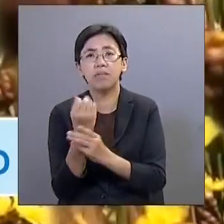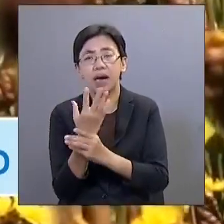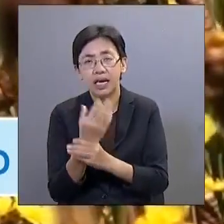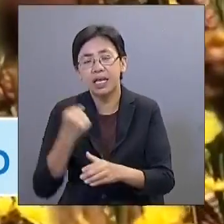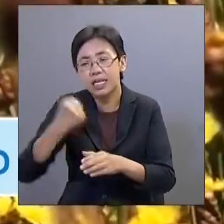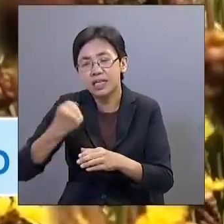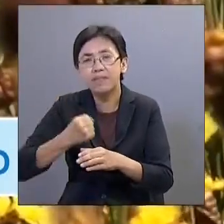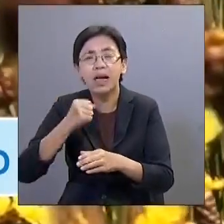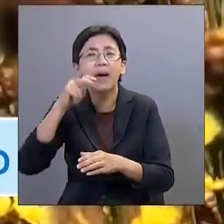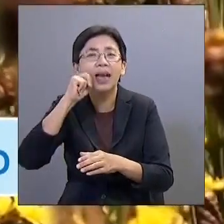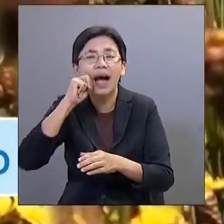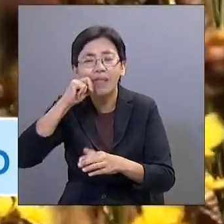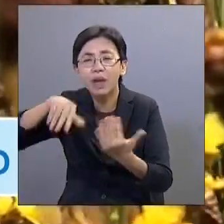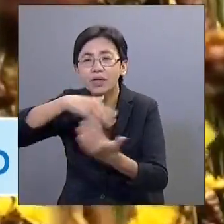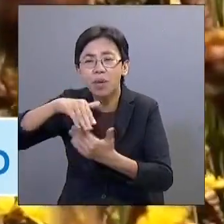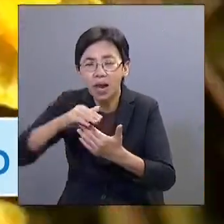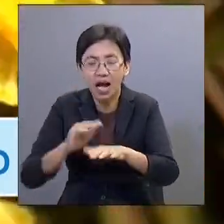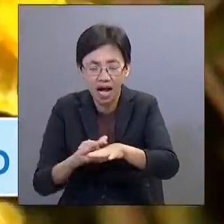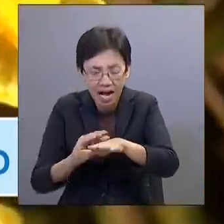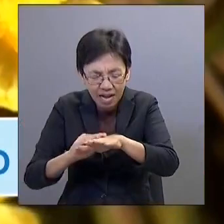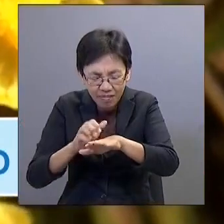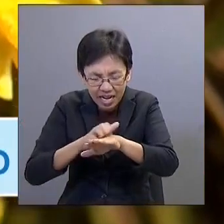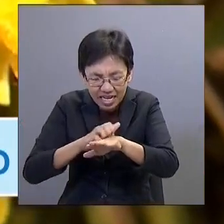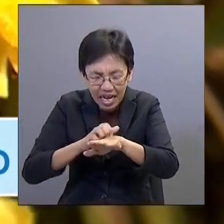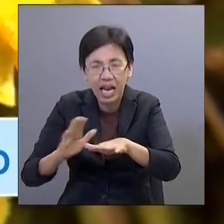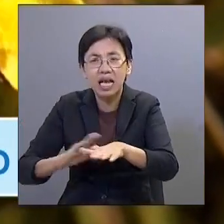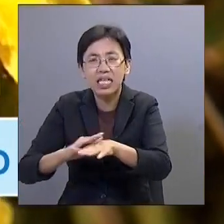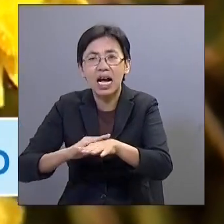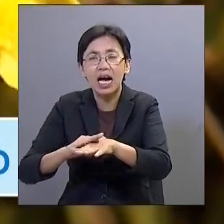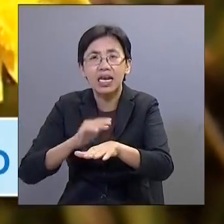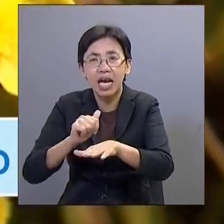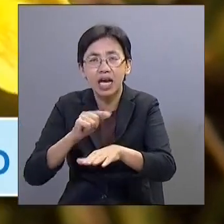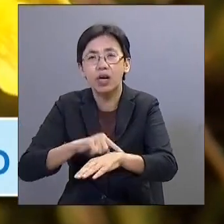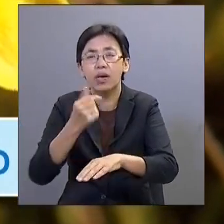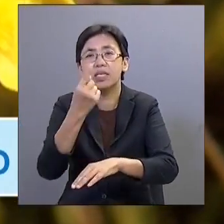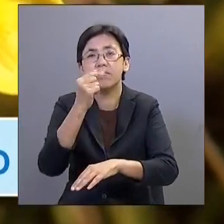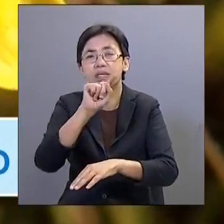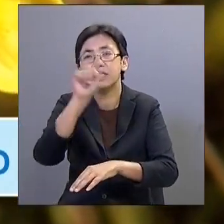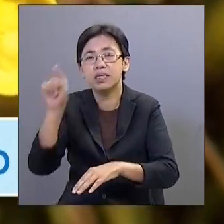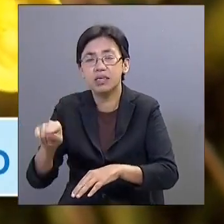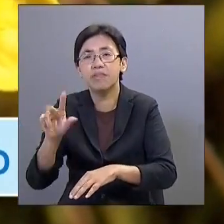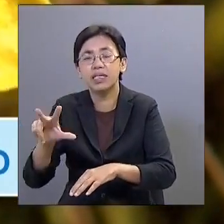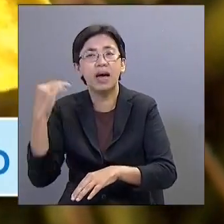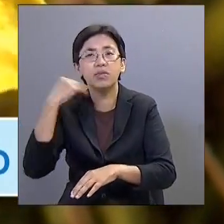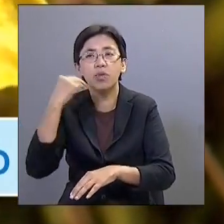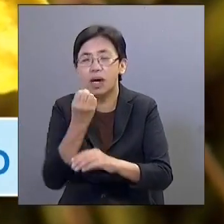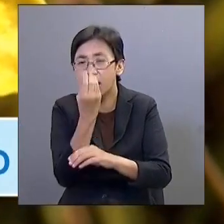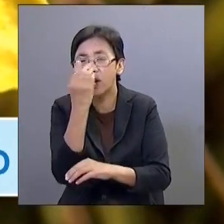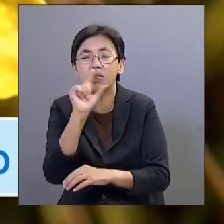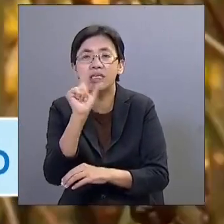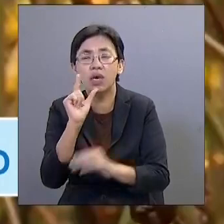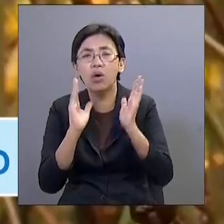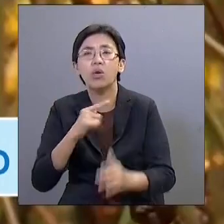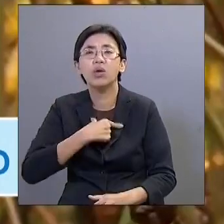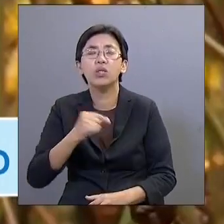มกับน้ำซาวข้าวเหนียวไปทาแผลที่เป็นกลากเลื่อนได้บานในช่วงเวลา11นาฬิกาถึง15นาฬิกาของทุกวันหลายคนอาจจะชอบ